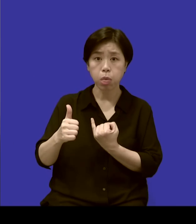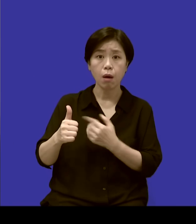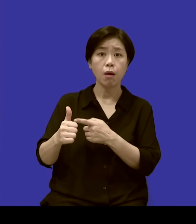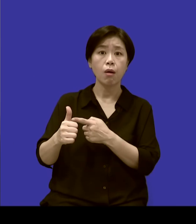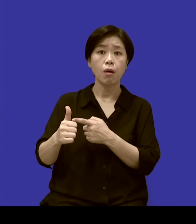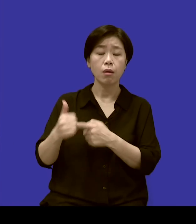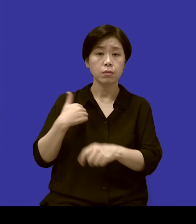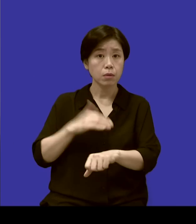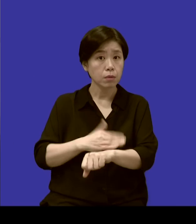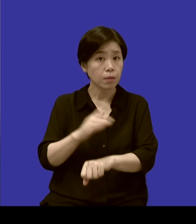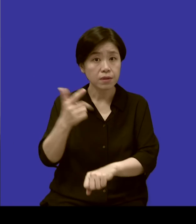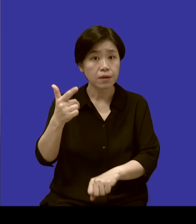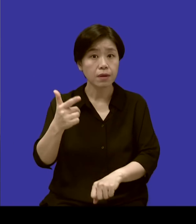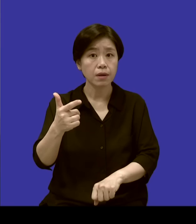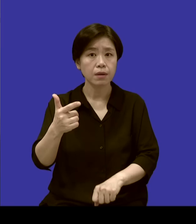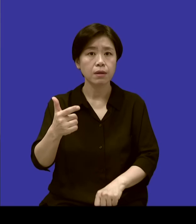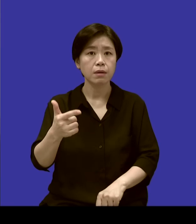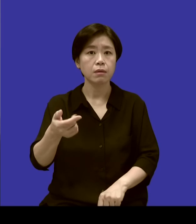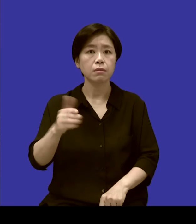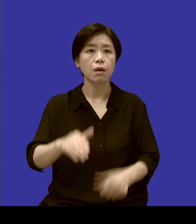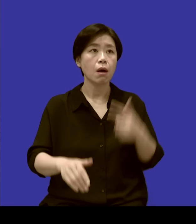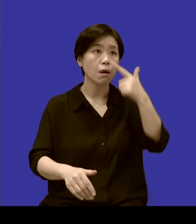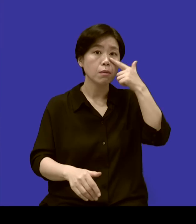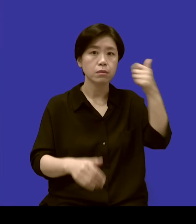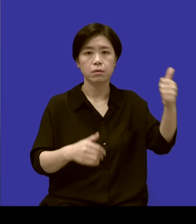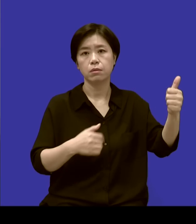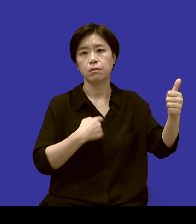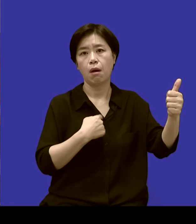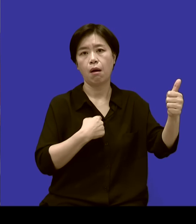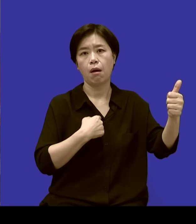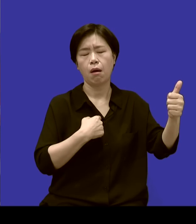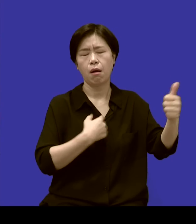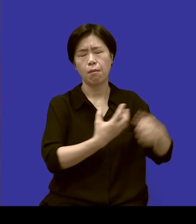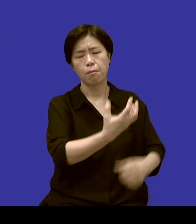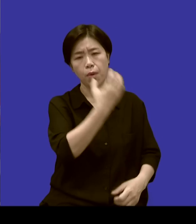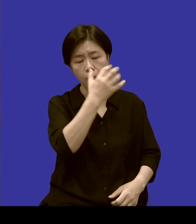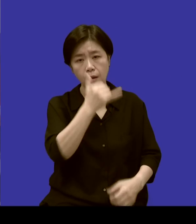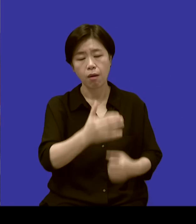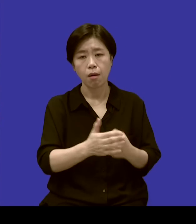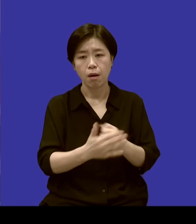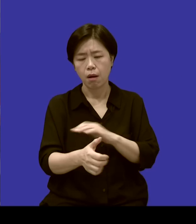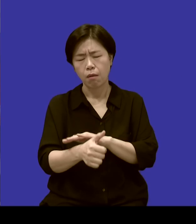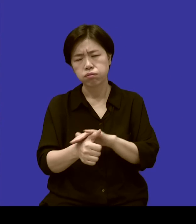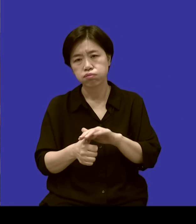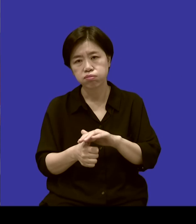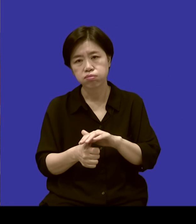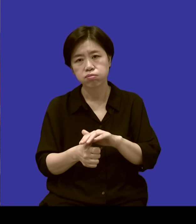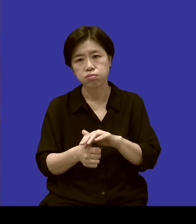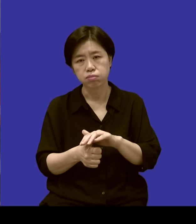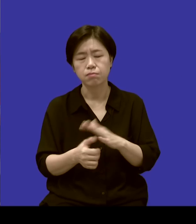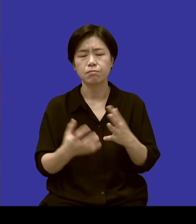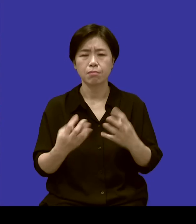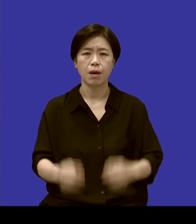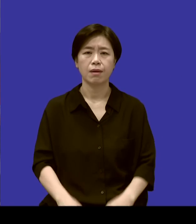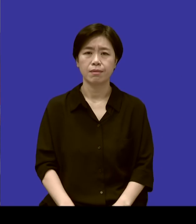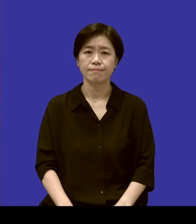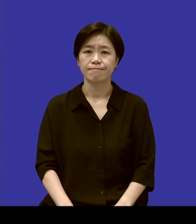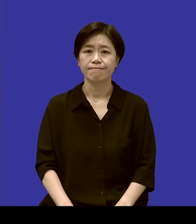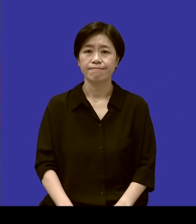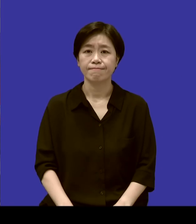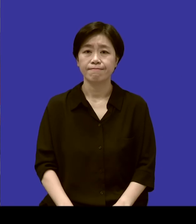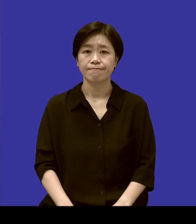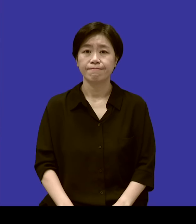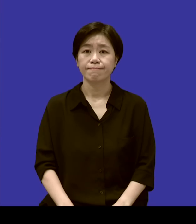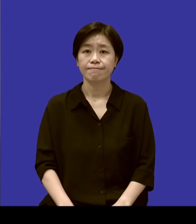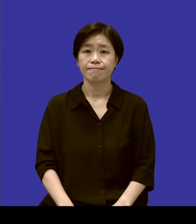그렇게 내 자존감은 이제 바닥을 쳤어요. 정말 네, 네. 어렸을 때. 또 그렇게 말씀하시니까 열등감도 생기고. 네.